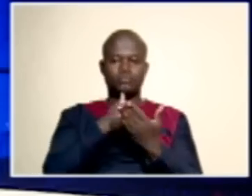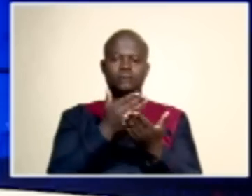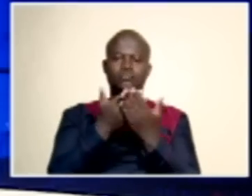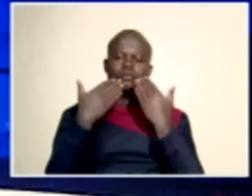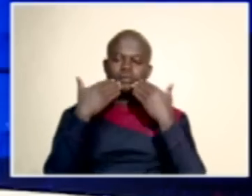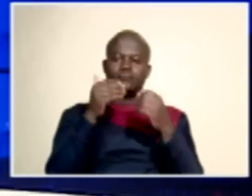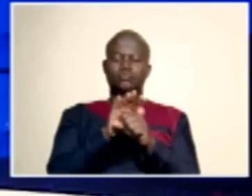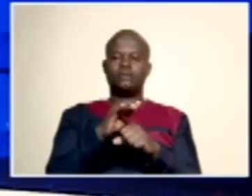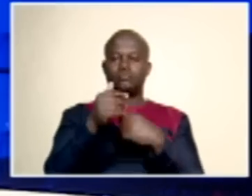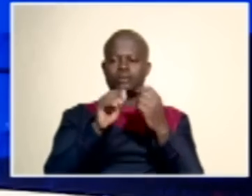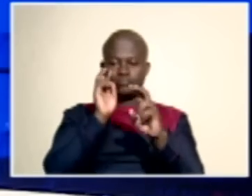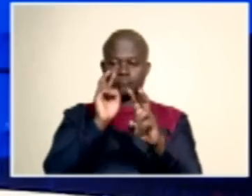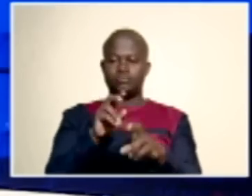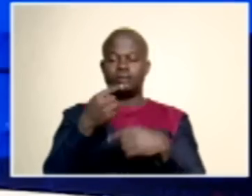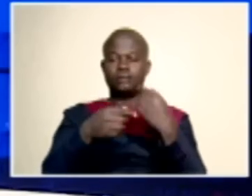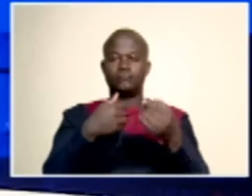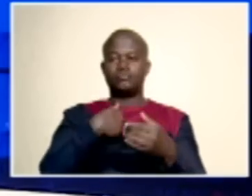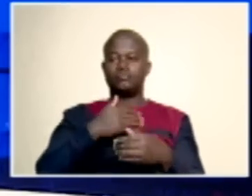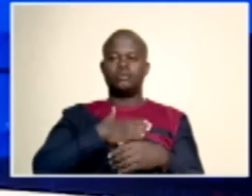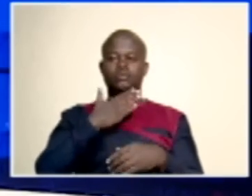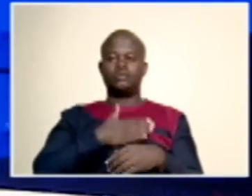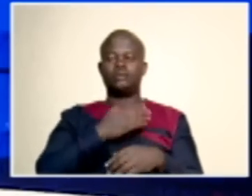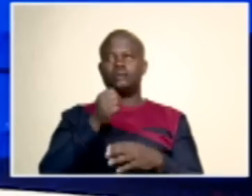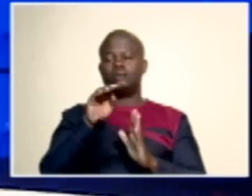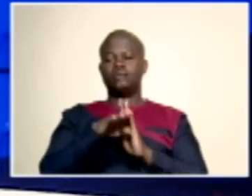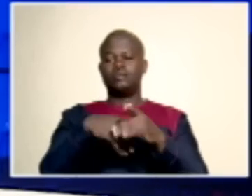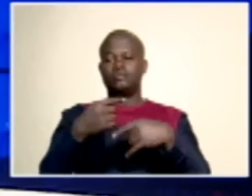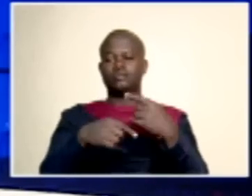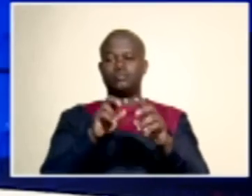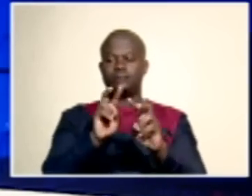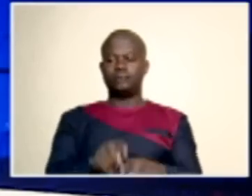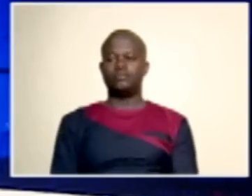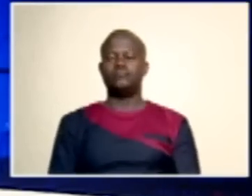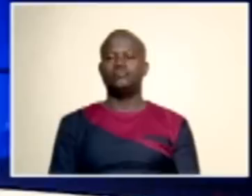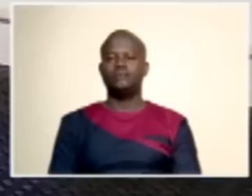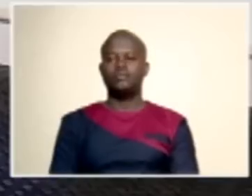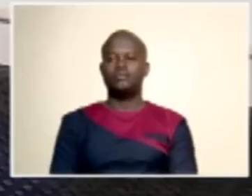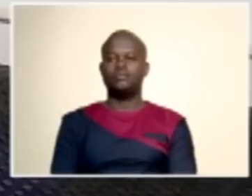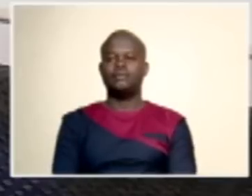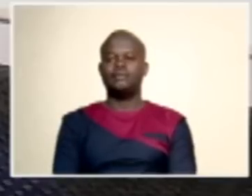turabashimiye cyane mwese kwa mwaya kurikiye mukomeze kunogerwa n'ibiganiro televiziyo y'u Rwanda yabateguriye